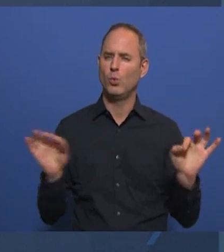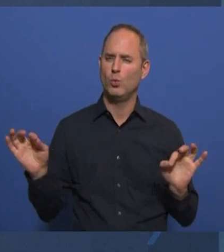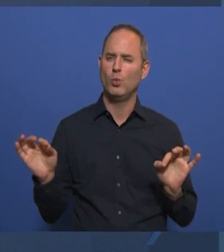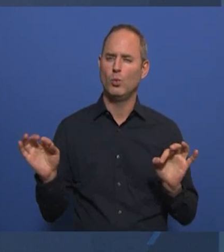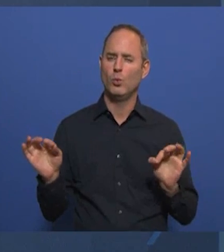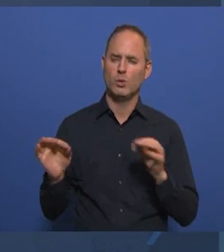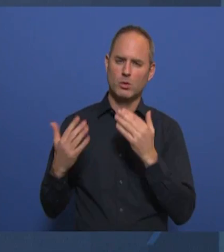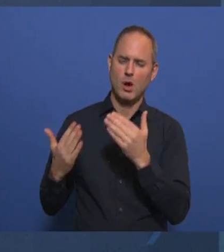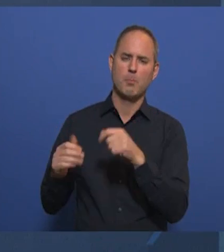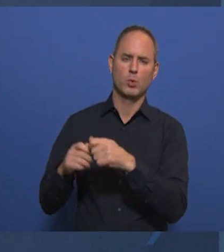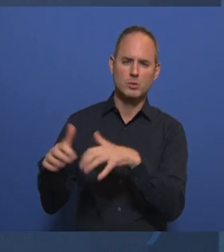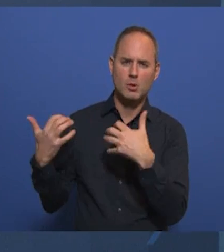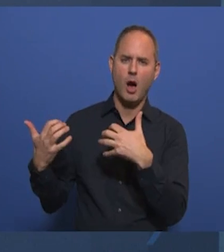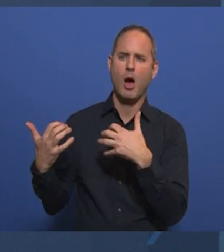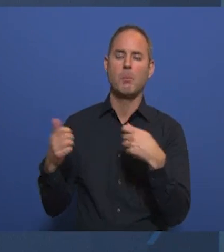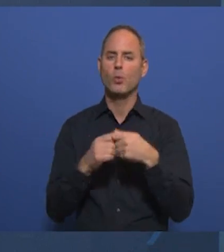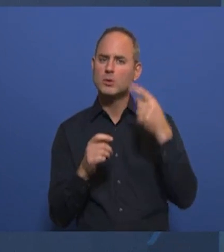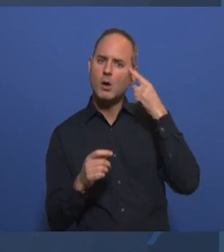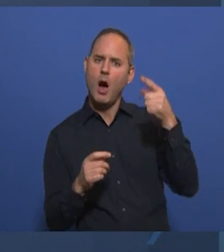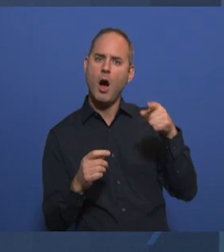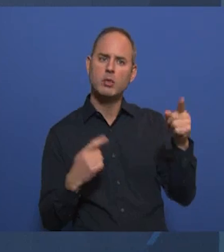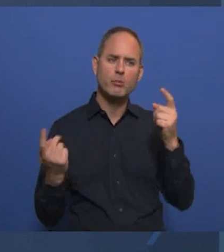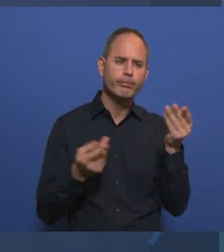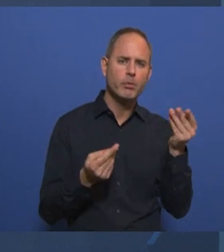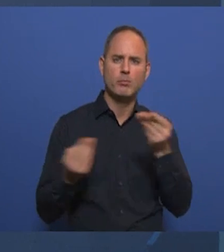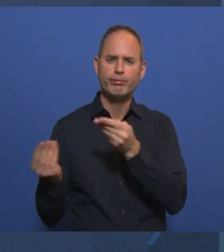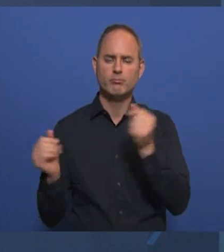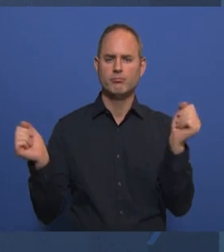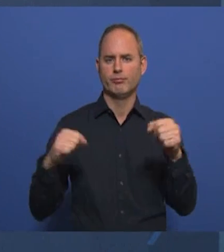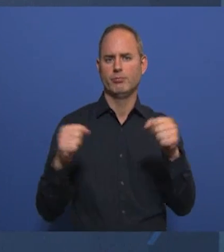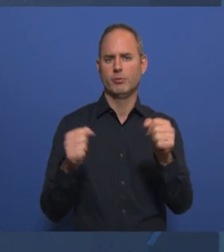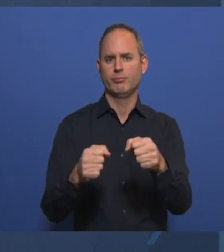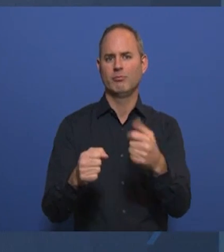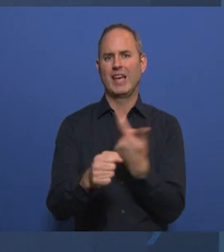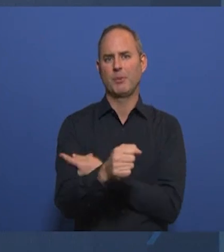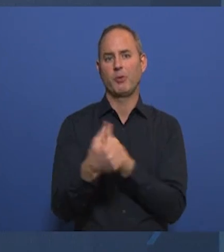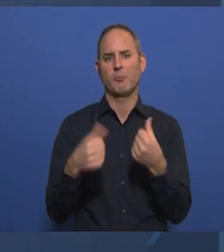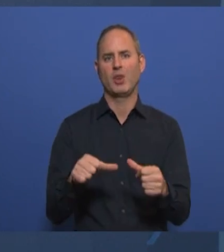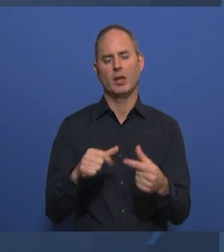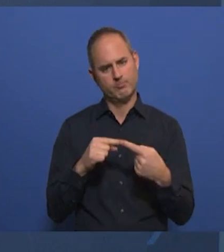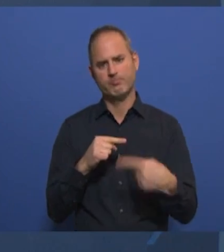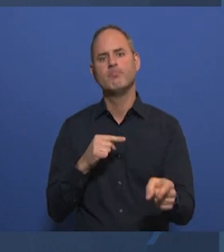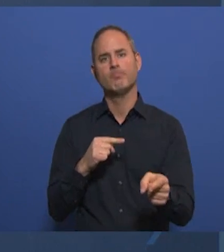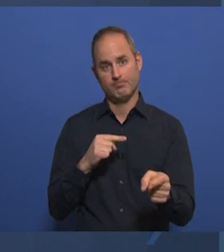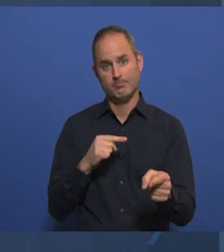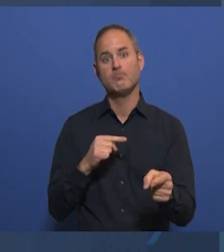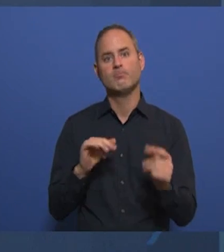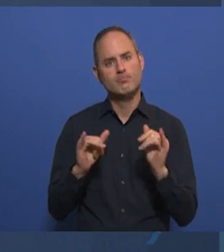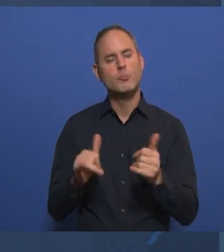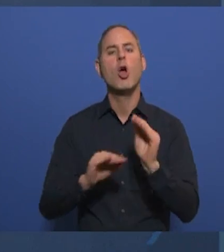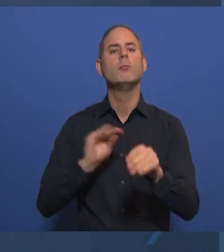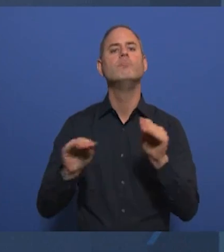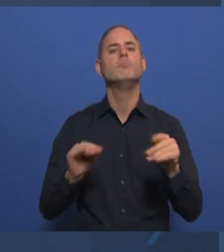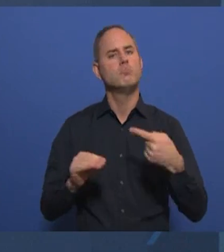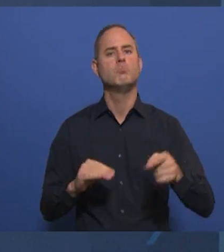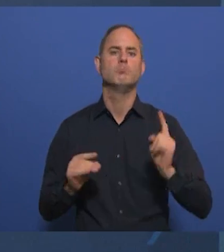Thema Impfpflicht kann auch die Akzeptanz in dieser wichtigen Maßnahme deutlich erhöhen. Wir haben heute auch über die